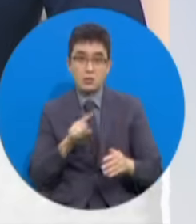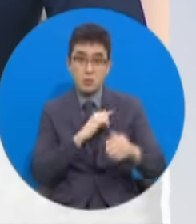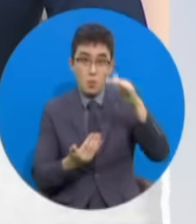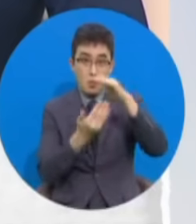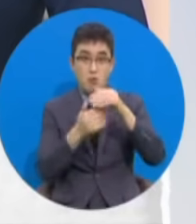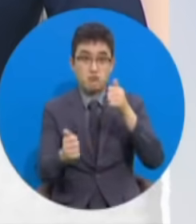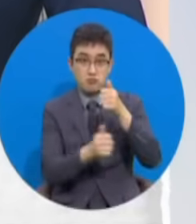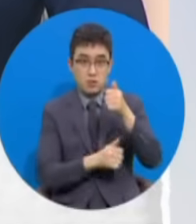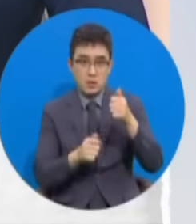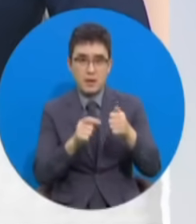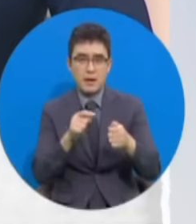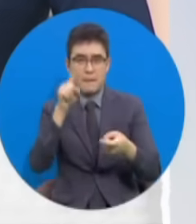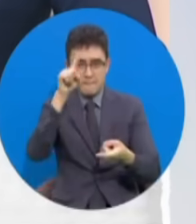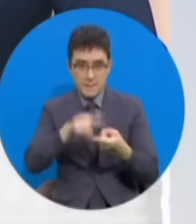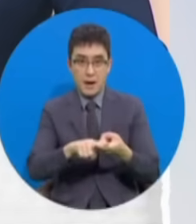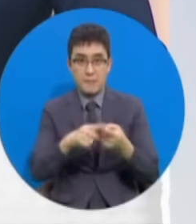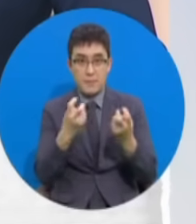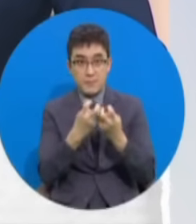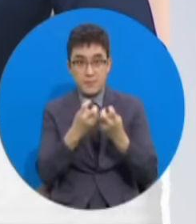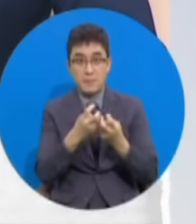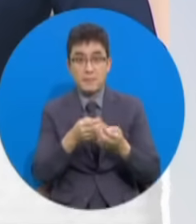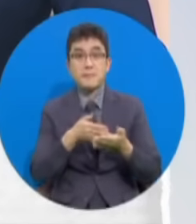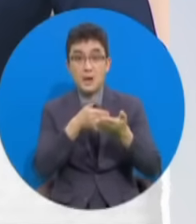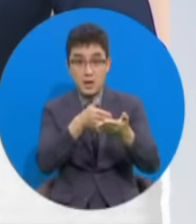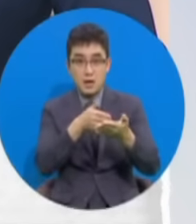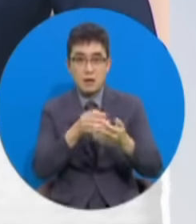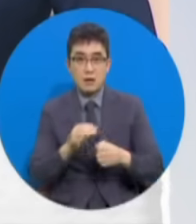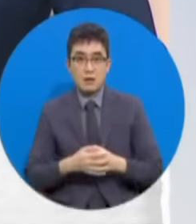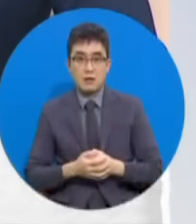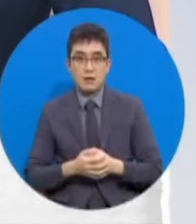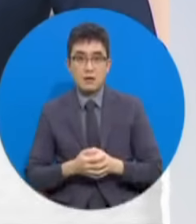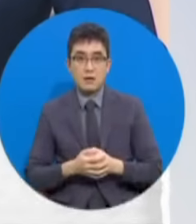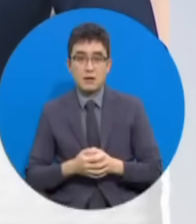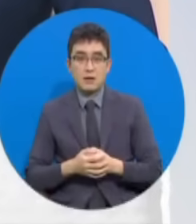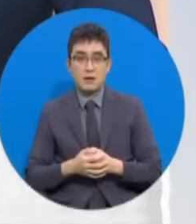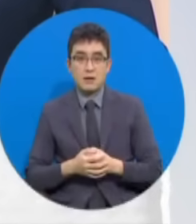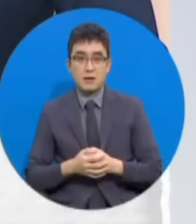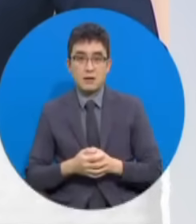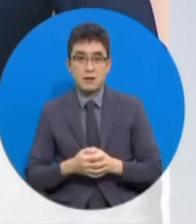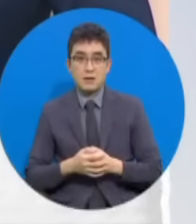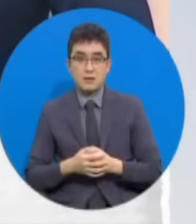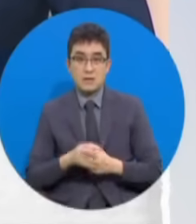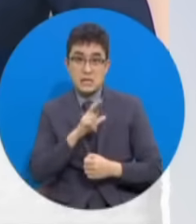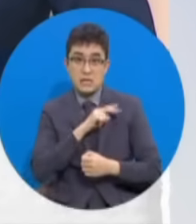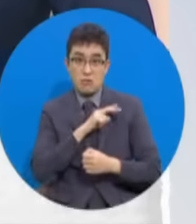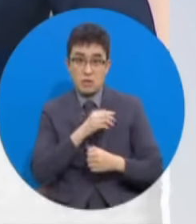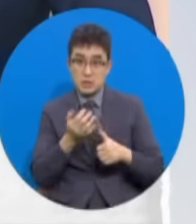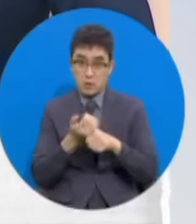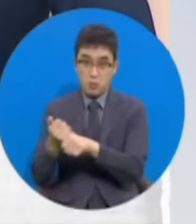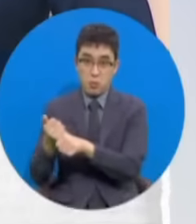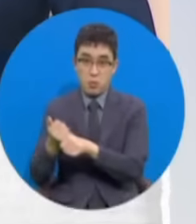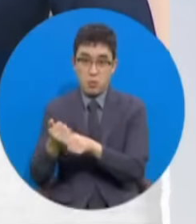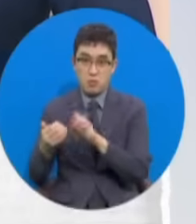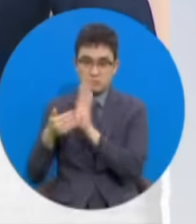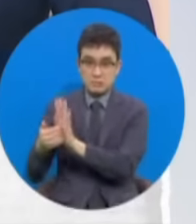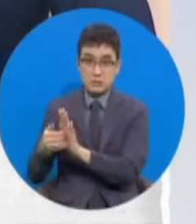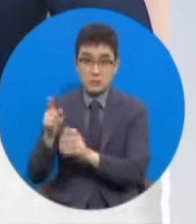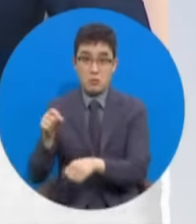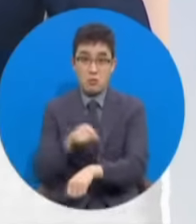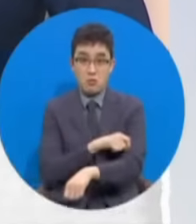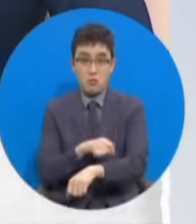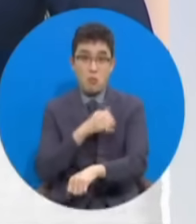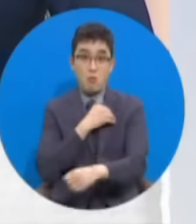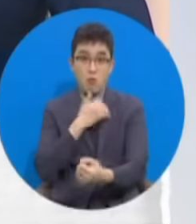최고위원회가 합리적인 방안을 제시했고 그것이 실질적인 불체포 특권을 내려놓는 것이었기 때문에 그것에 대한 공감대는